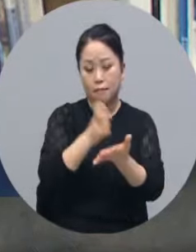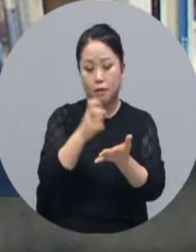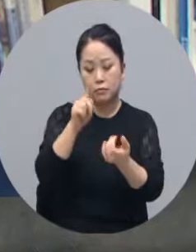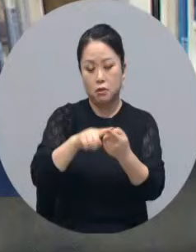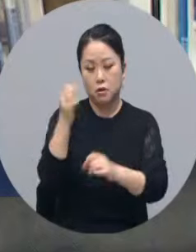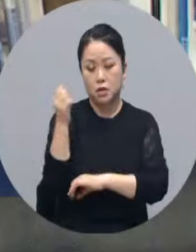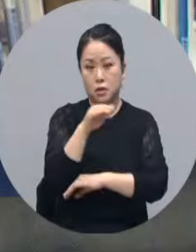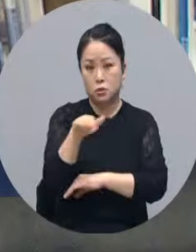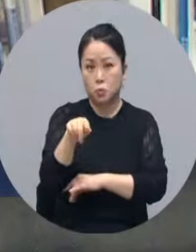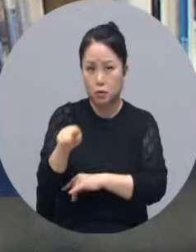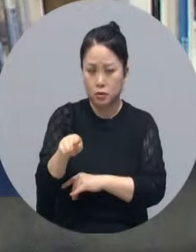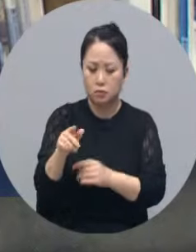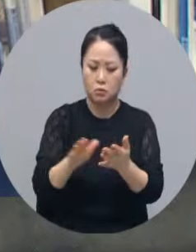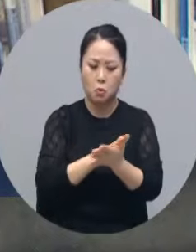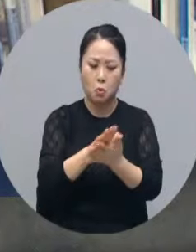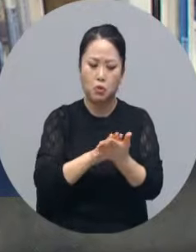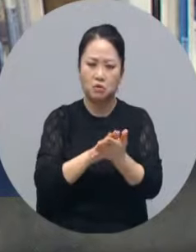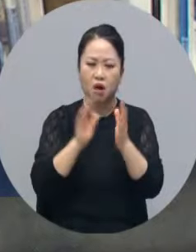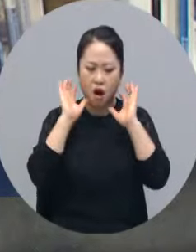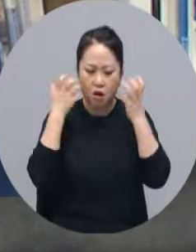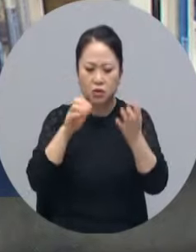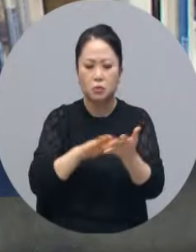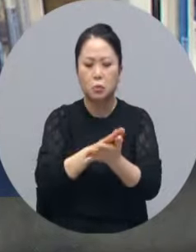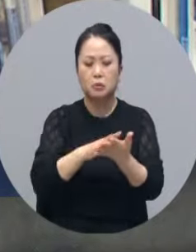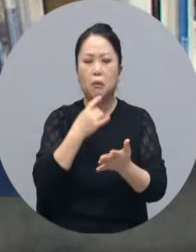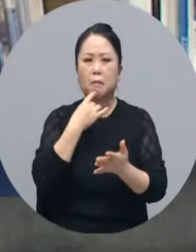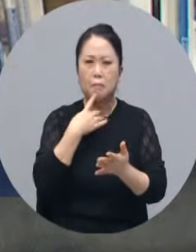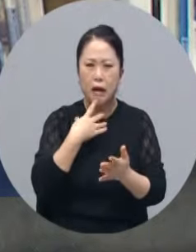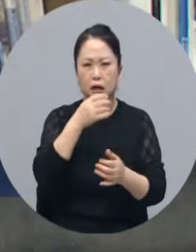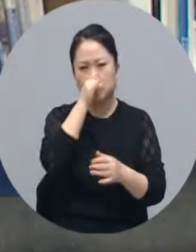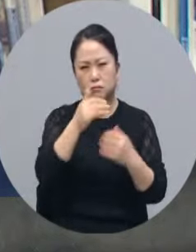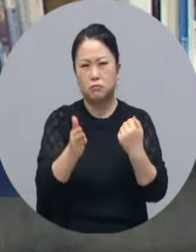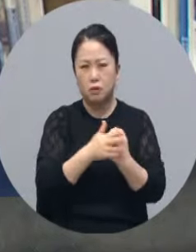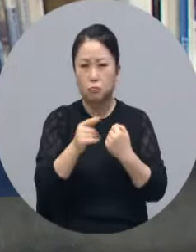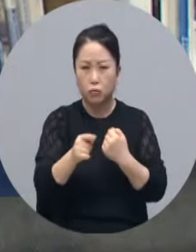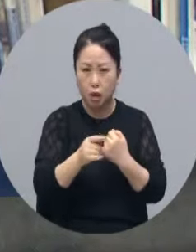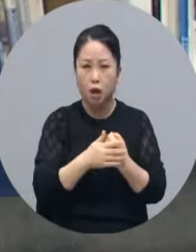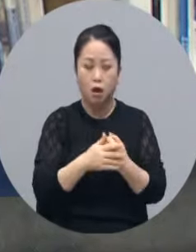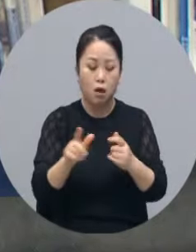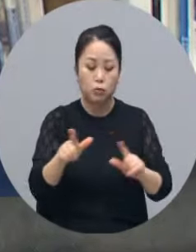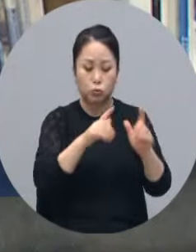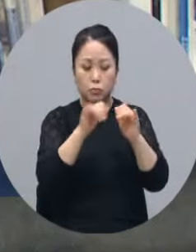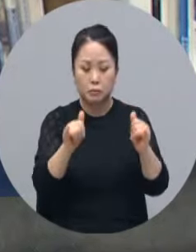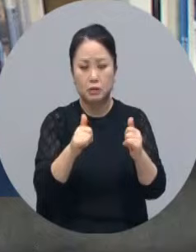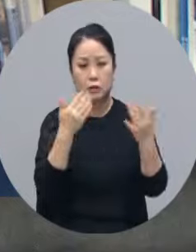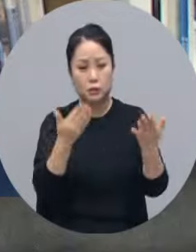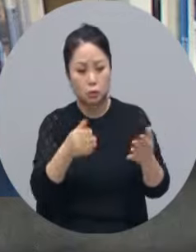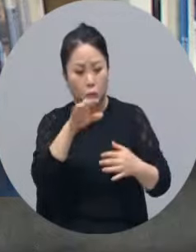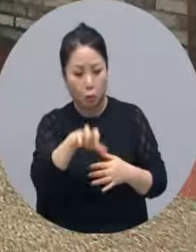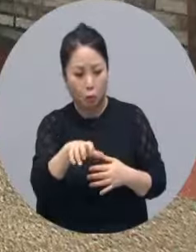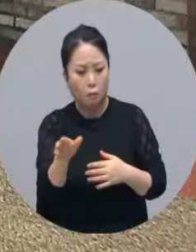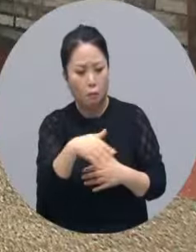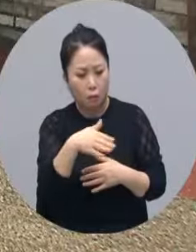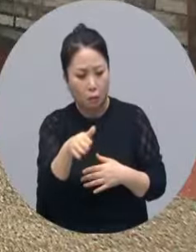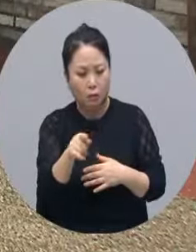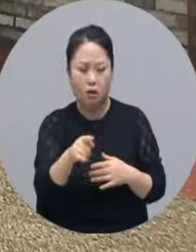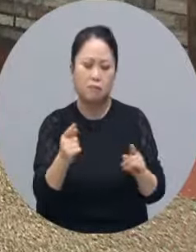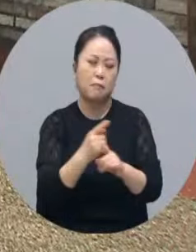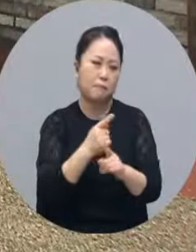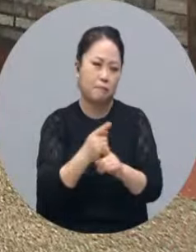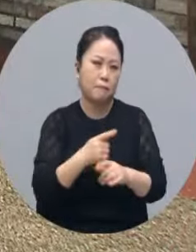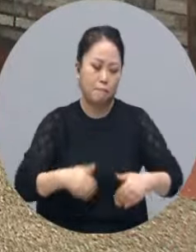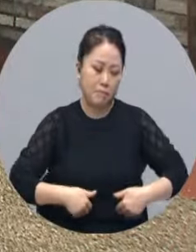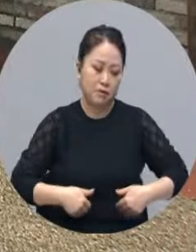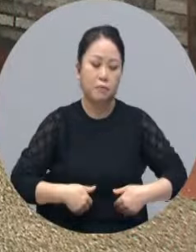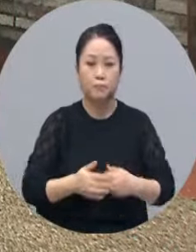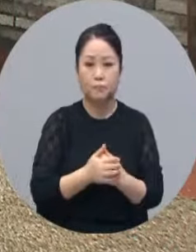의해서 놀이터, 어린이 놀이터 등으로만 조성이 되어 있기 때문에 그런 공간들의 전환이 필요한 상황입니다.